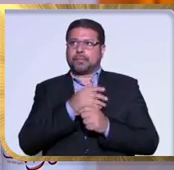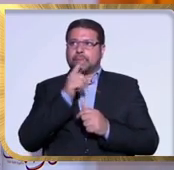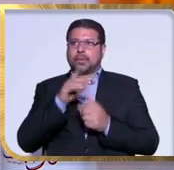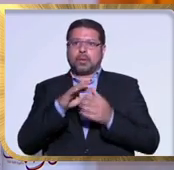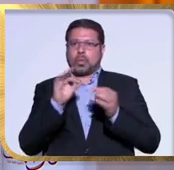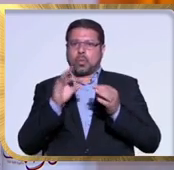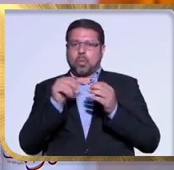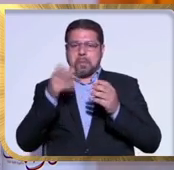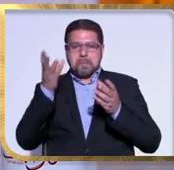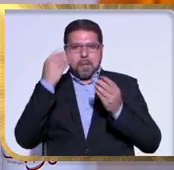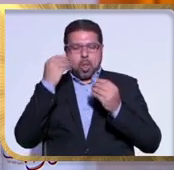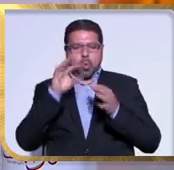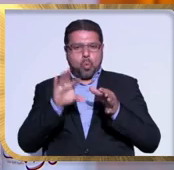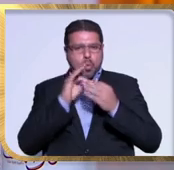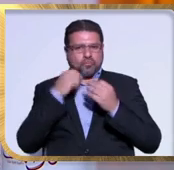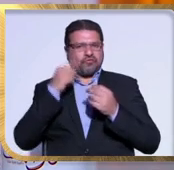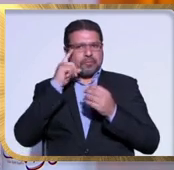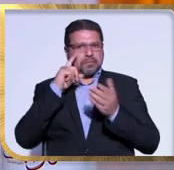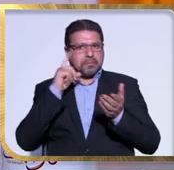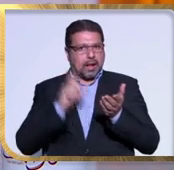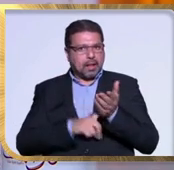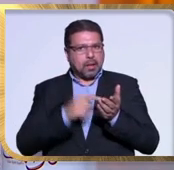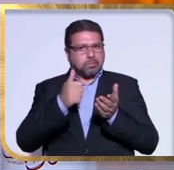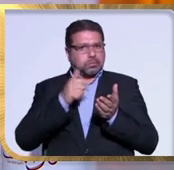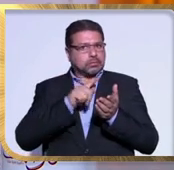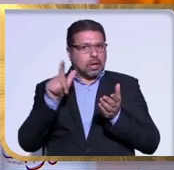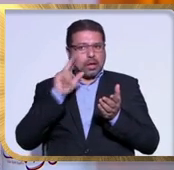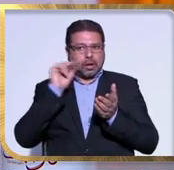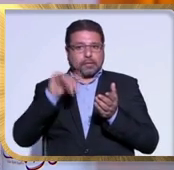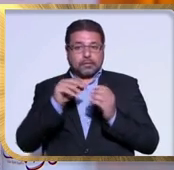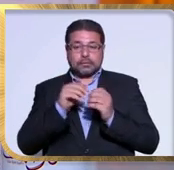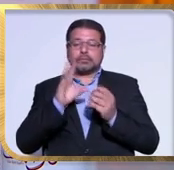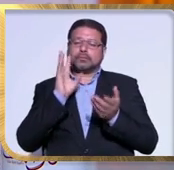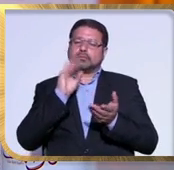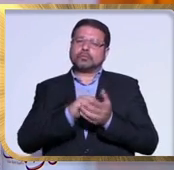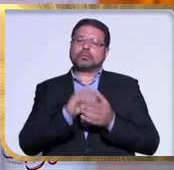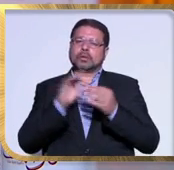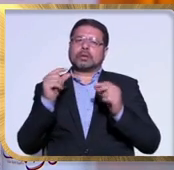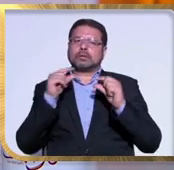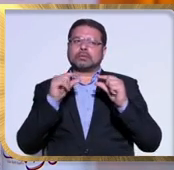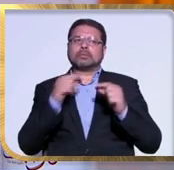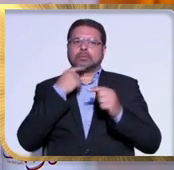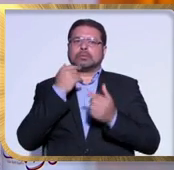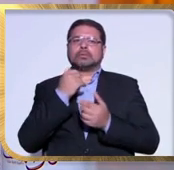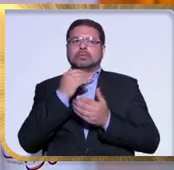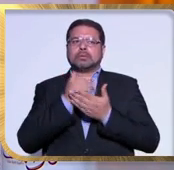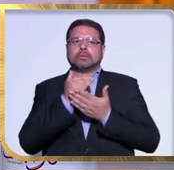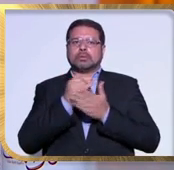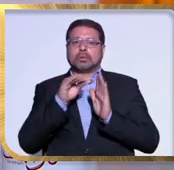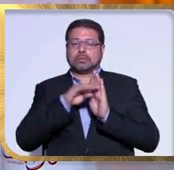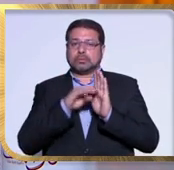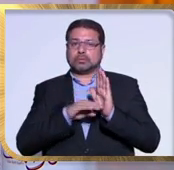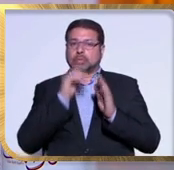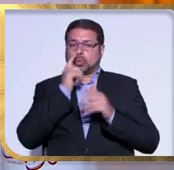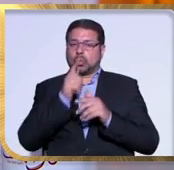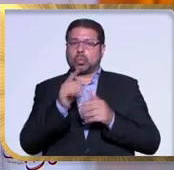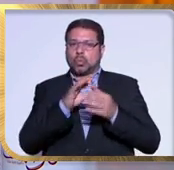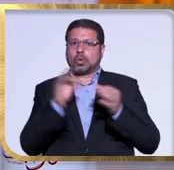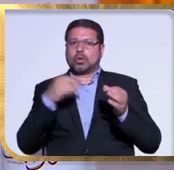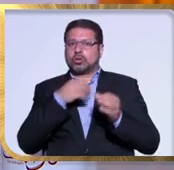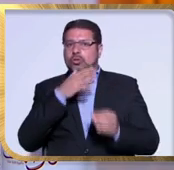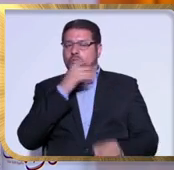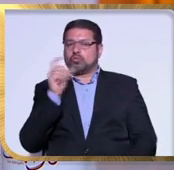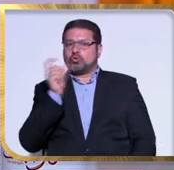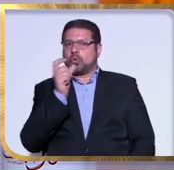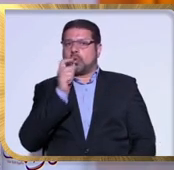مديتش معلومات يعني انت متاكده مش متاكده فلازم نبدا الحديث بالتاسيس بما روى الامام